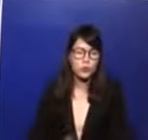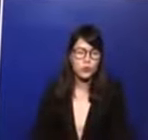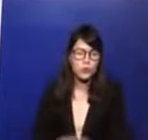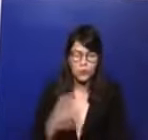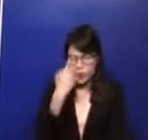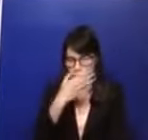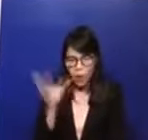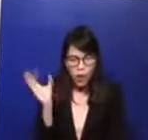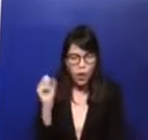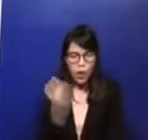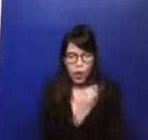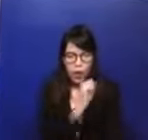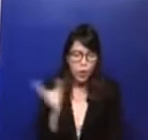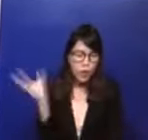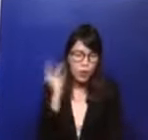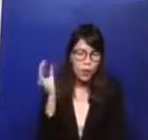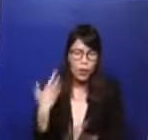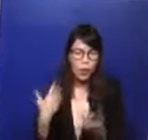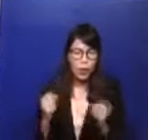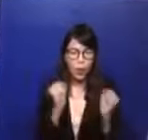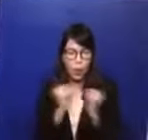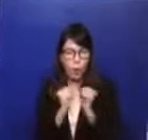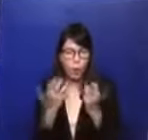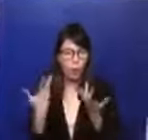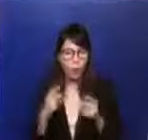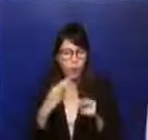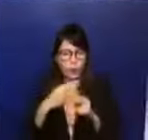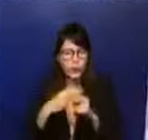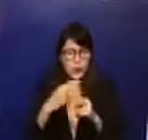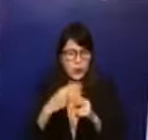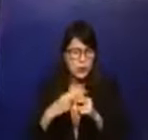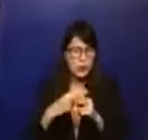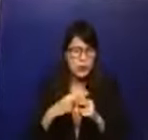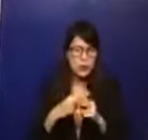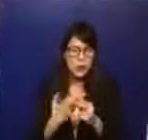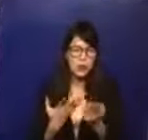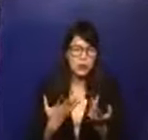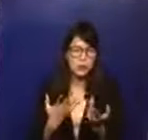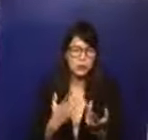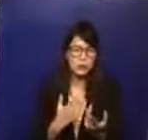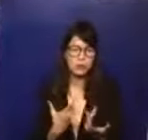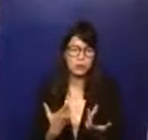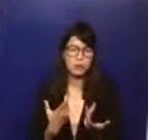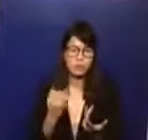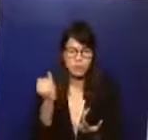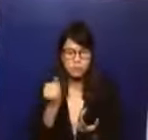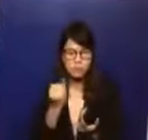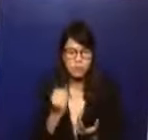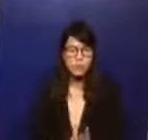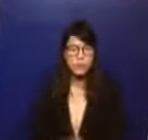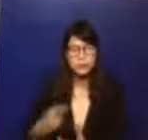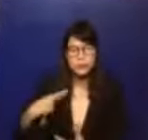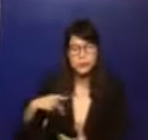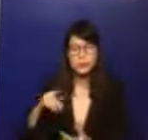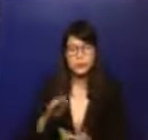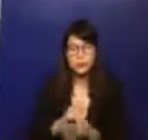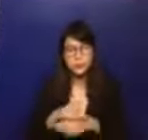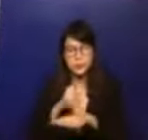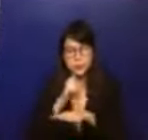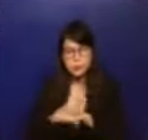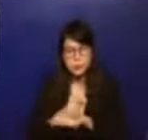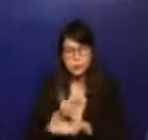ยองไปหมดแล้วไม่มีใครเอาชื่อนี้ไปตั้งชื่อลูกให้เป็นมงคล ท่านประธานคะ คร ับ เสียสีครับเสียสี ท่านประธานคะดิฉันขอประท้วงค่ะ ครับ